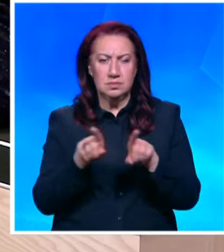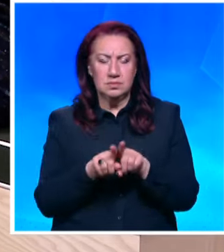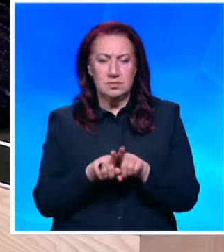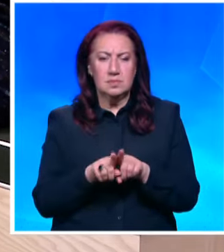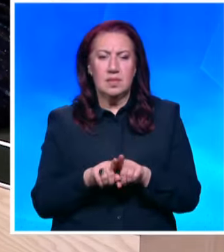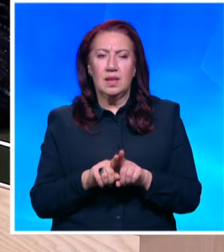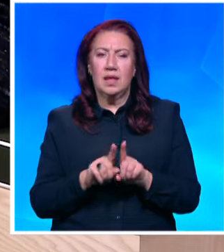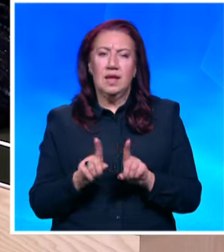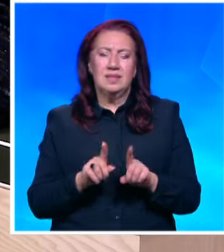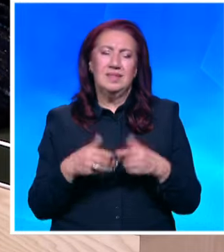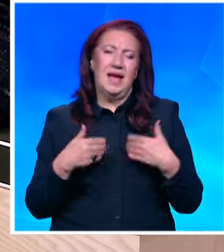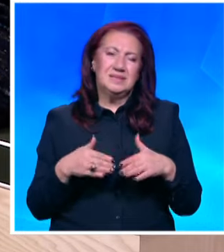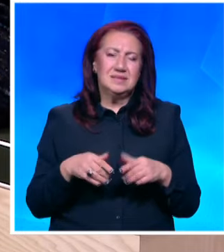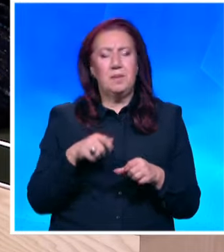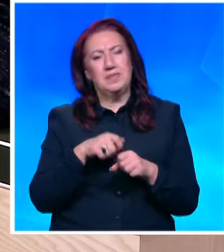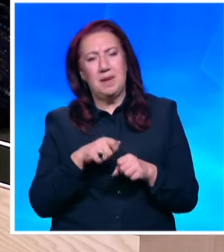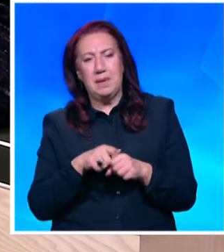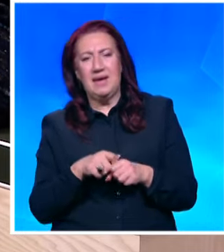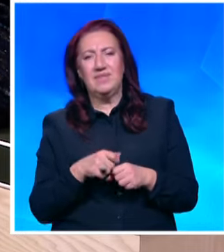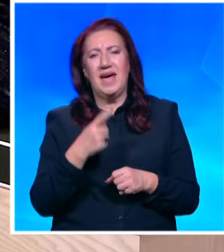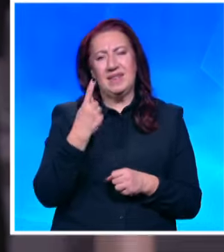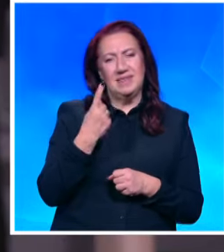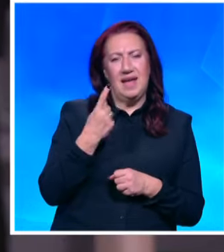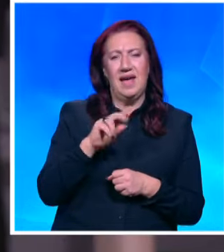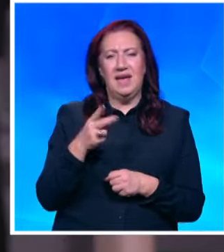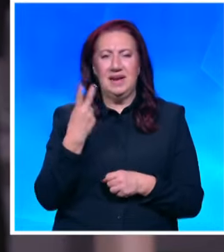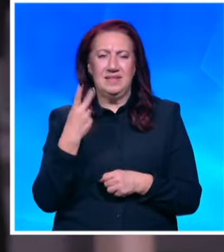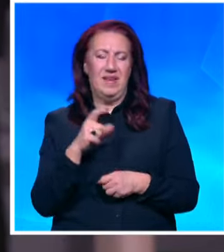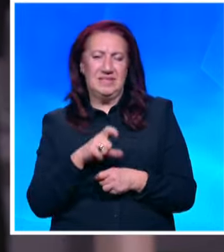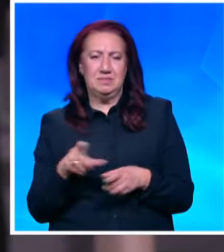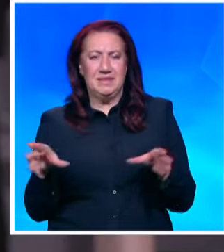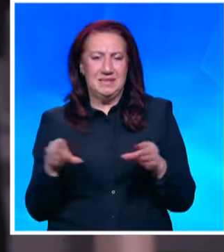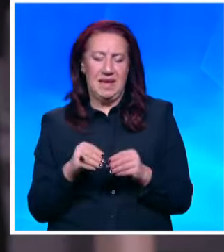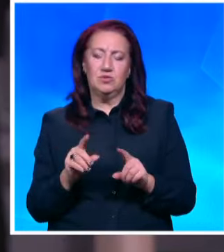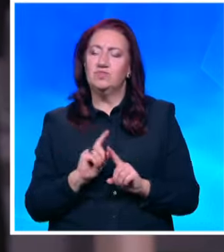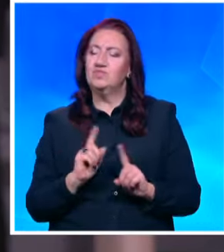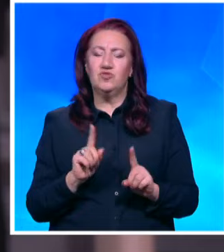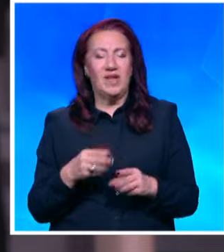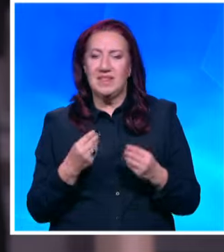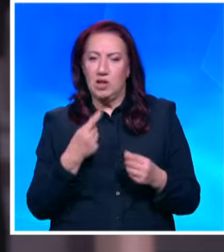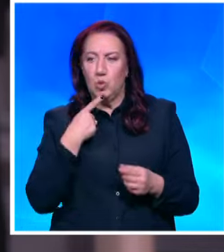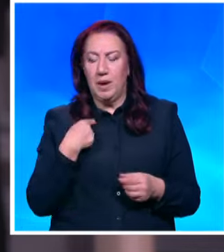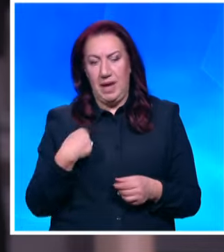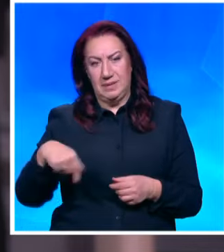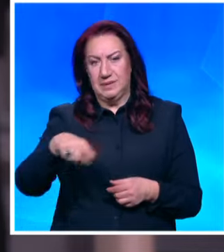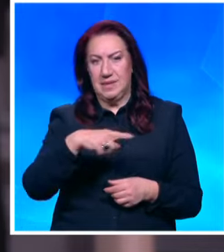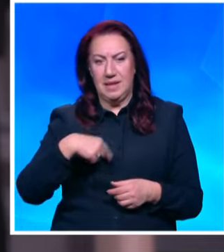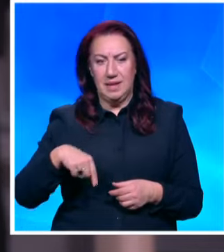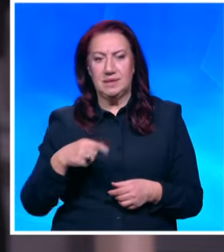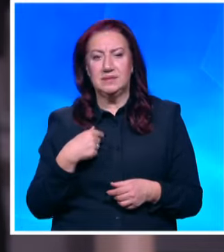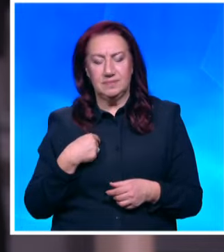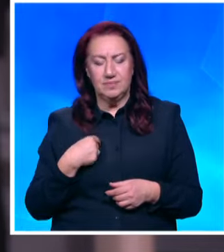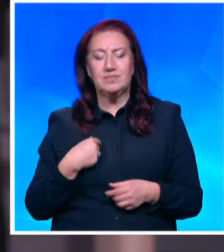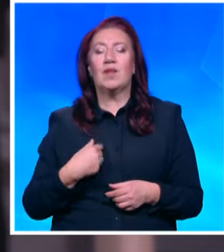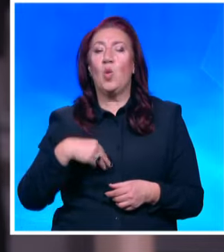примерно само по една-две седмици заедно и после да сменим обстановката. Не върви за двама ни това нещо. Така че ние се научихме урока от